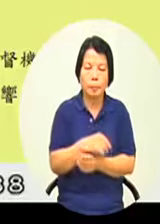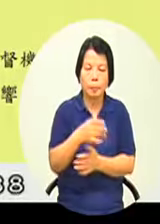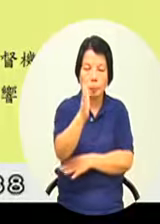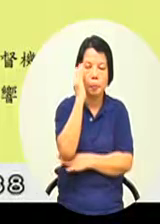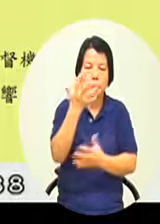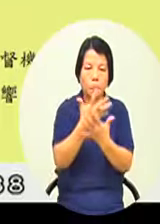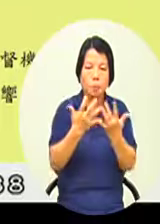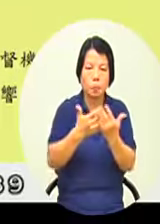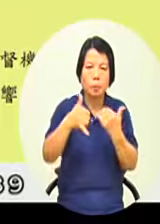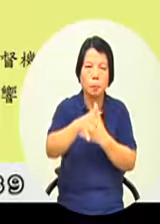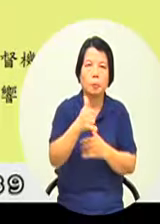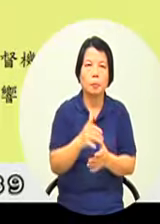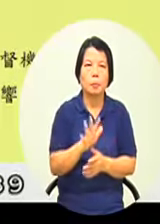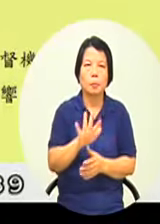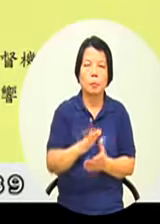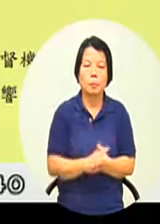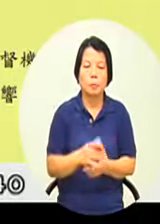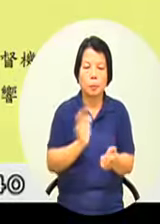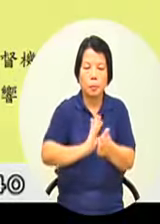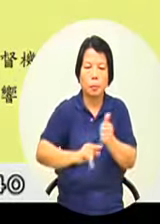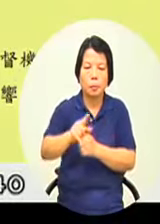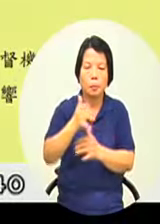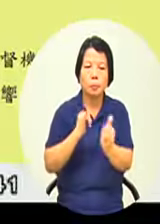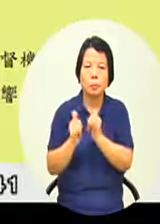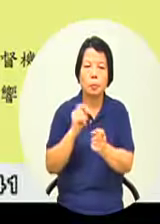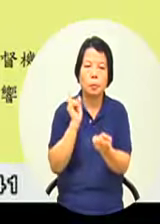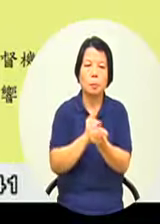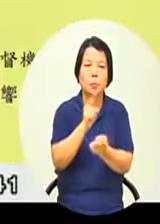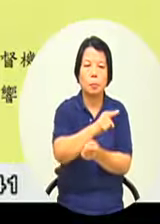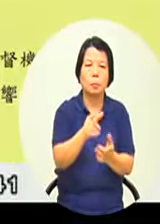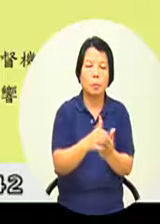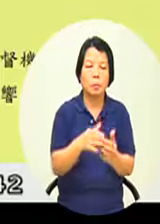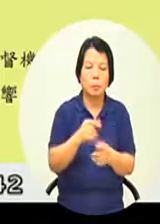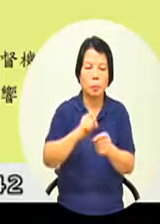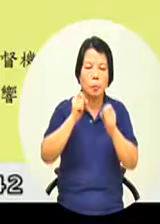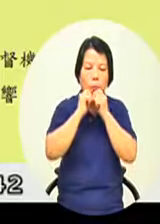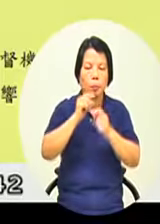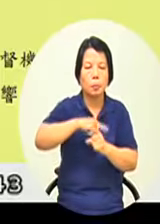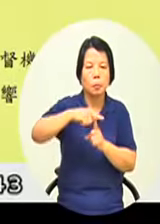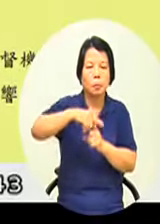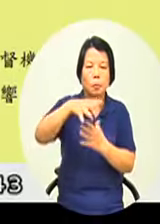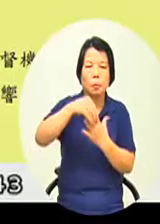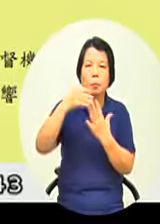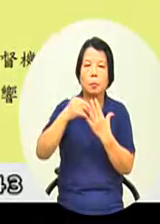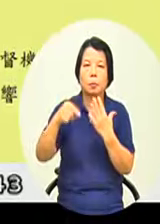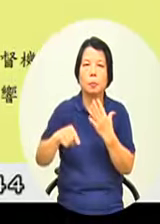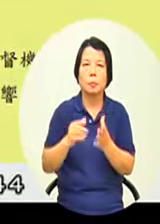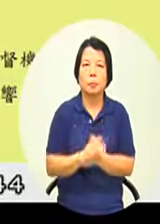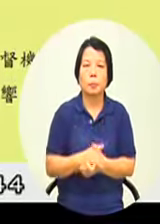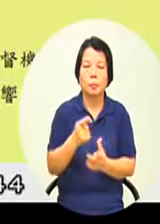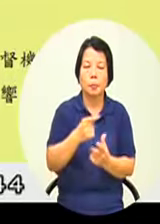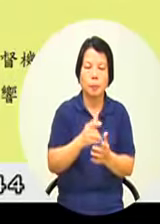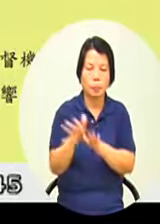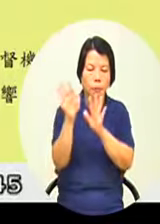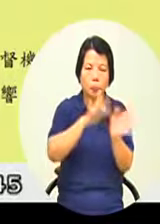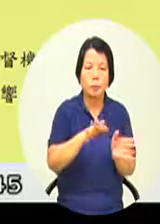站当中哦，所以影响民众对休闲农场的品质选择的这个状况。那其实我们没有